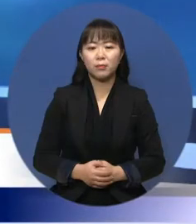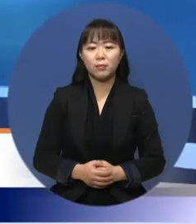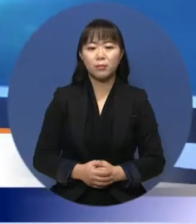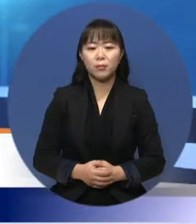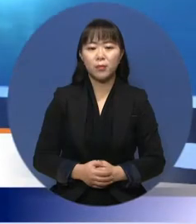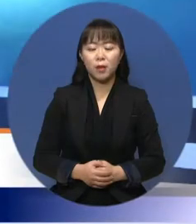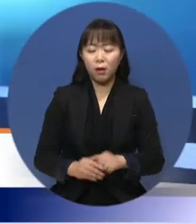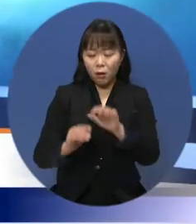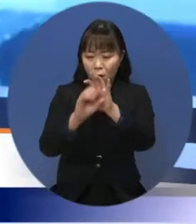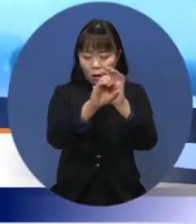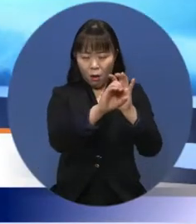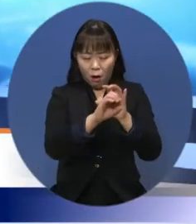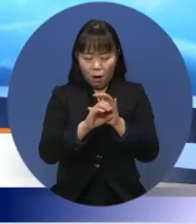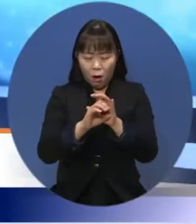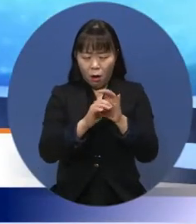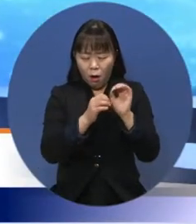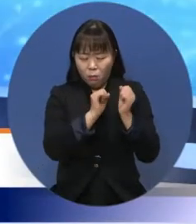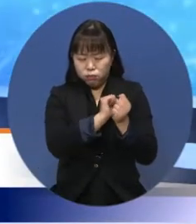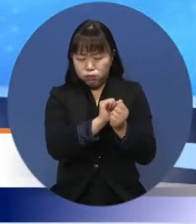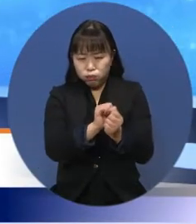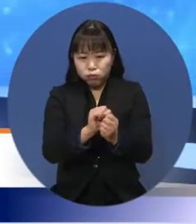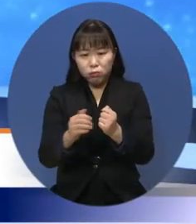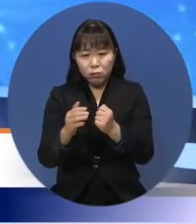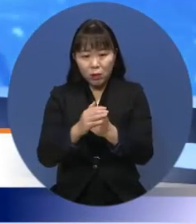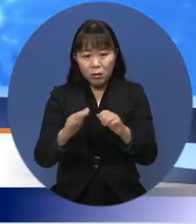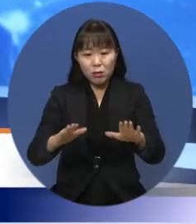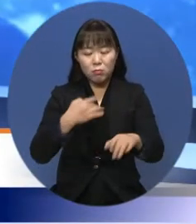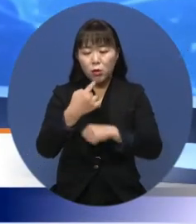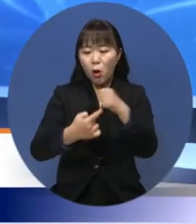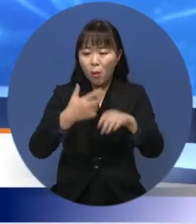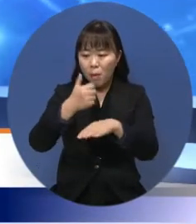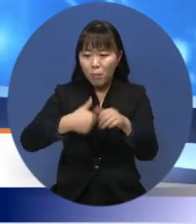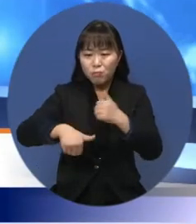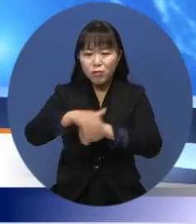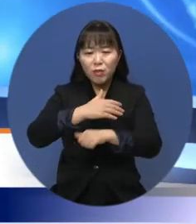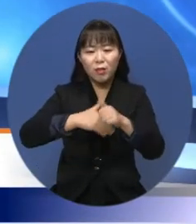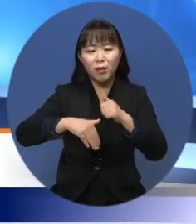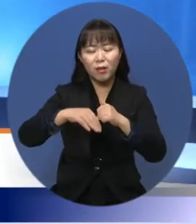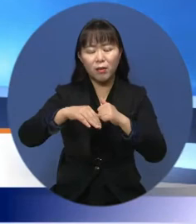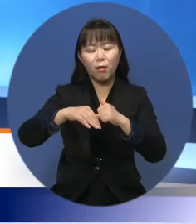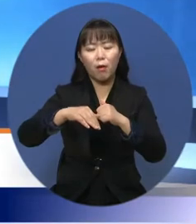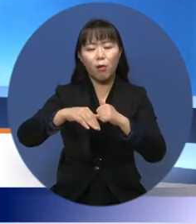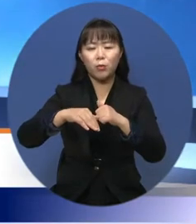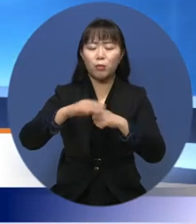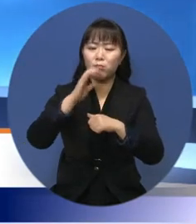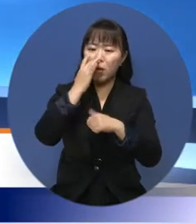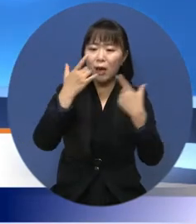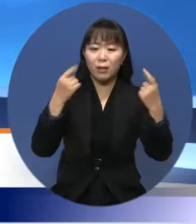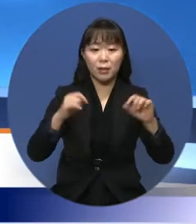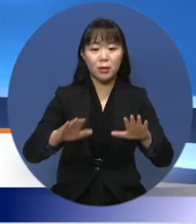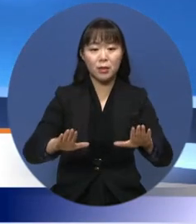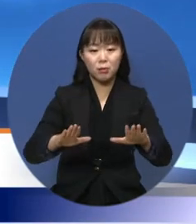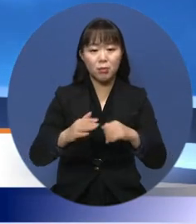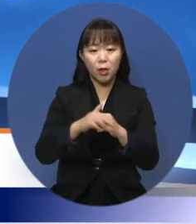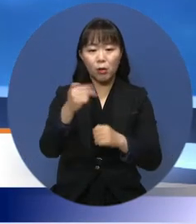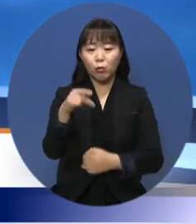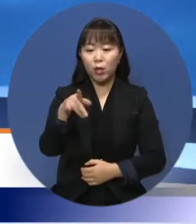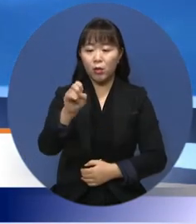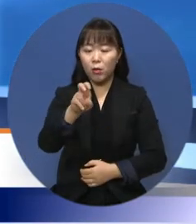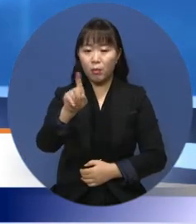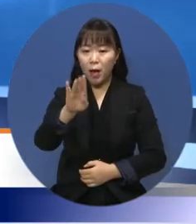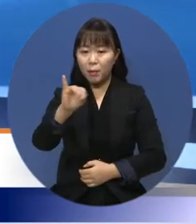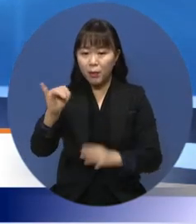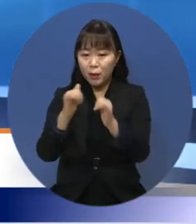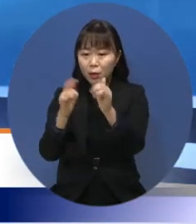지속되는 코로나 입으로 인해 여느 때처럼 연말 분위기 느끼기 쉽지 않은 요즘인데요 이 가운데 뇌성마비 인들을 위한